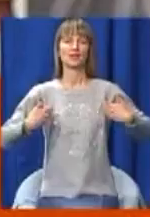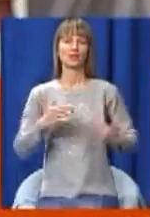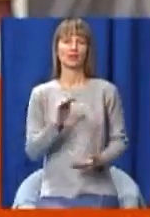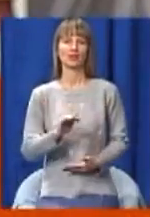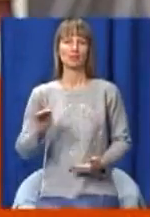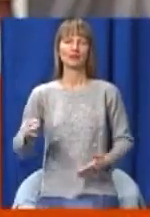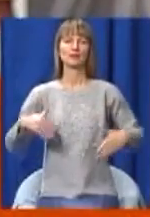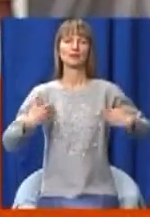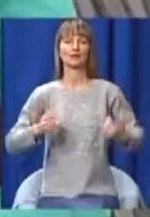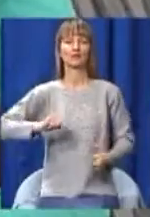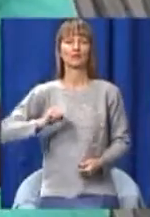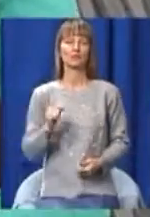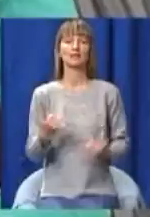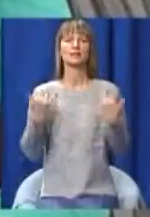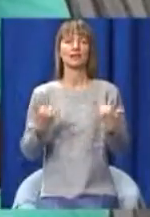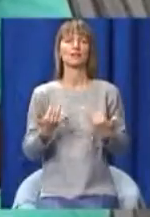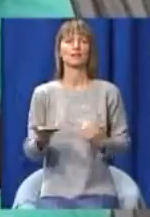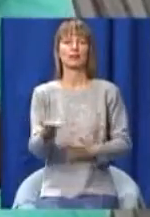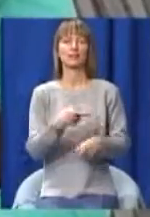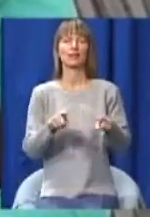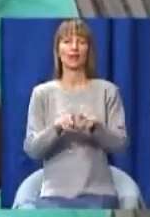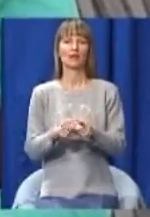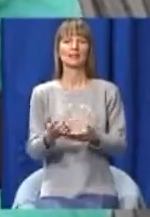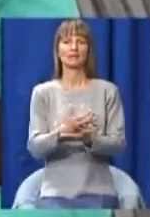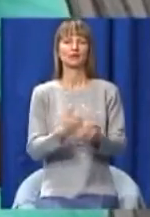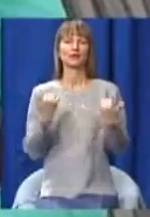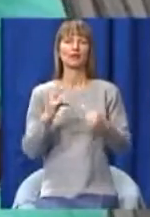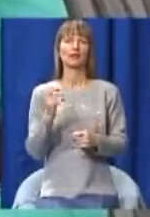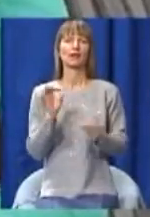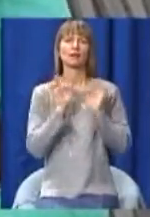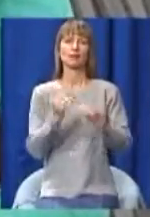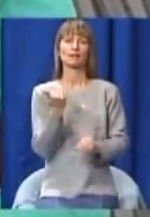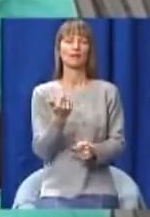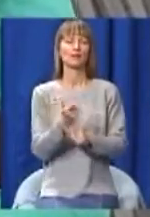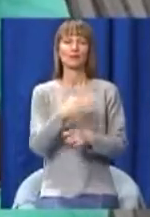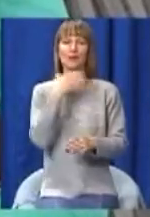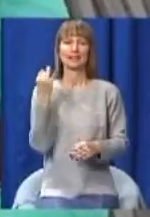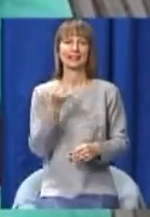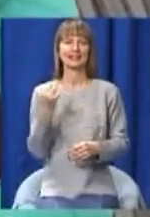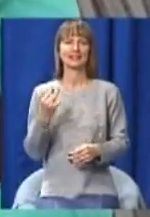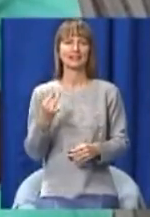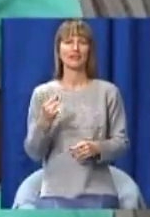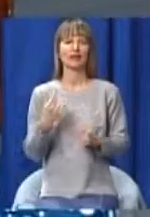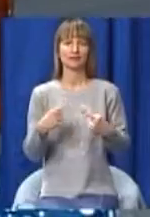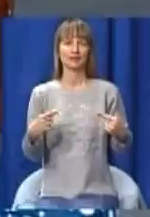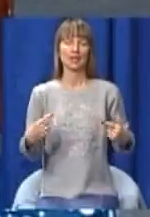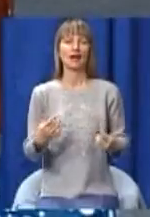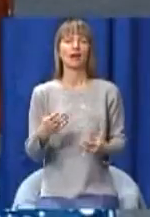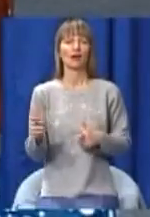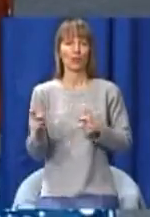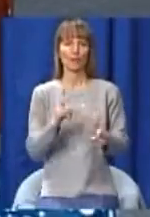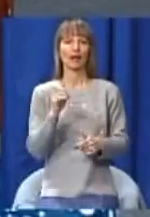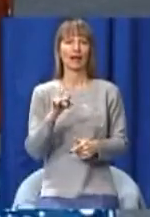Привіт, малята! Привіт, друзі! Сьогодні ми також зібралися на чудесному каналі розповідати вам дуже багато цікавих речей. Тож, Карино, ми